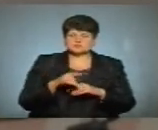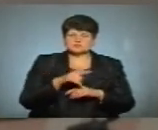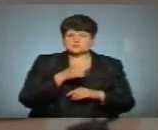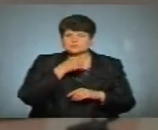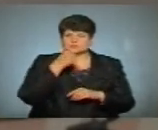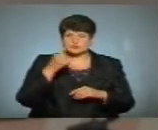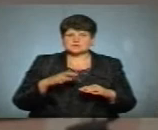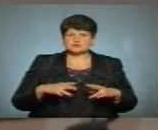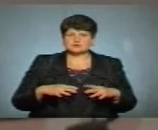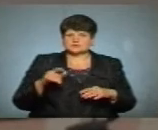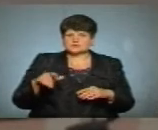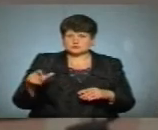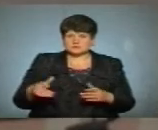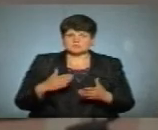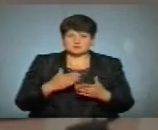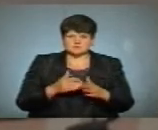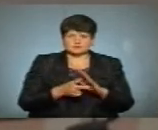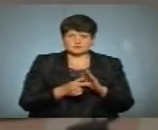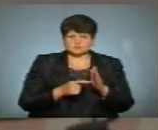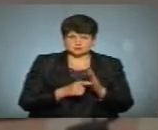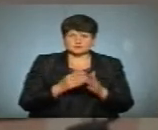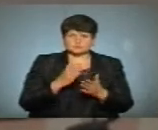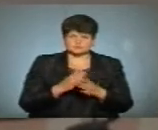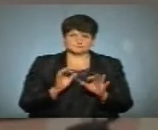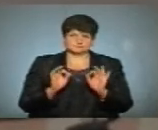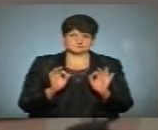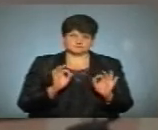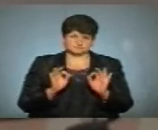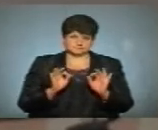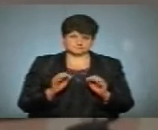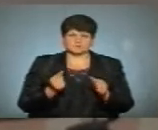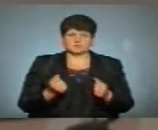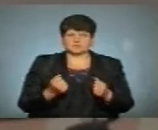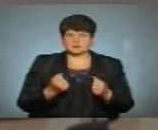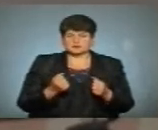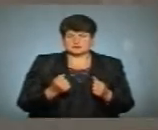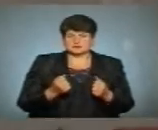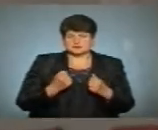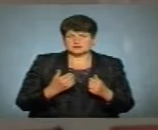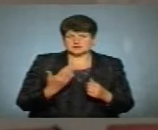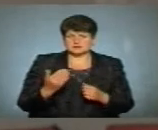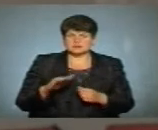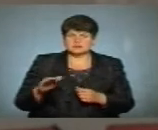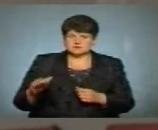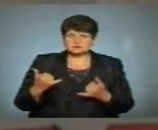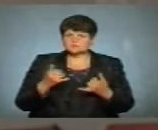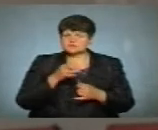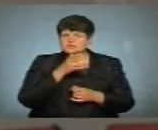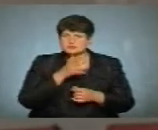дорослі інструктори, які є саме в аудиторіях, є безпечними для їхніх дітей. На сьогоднішній час,